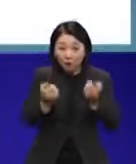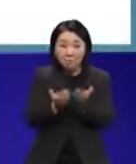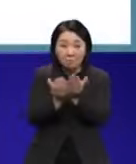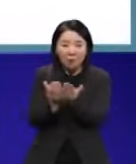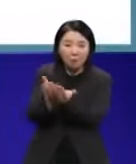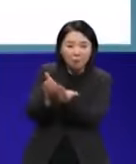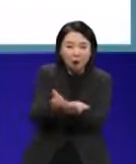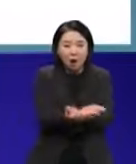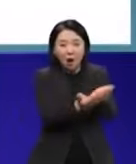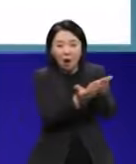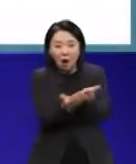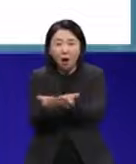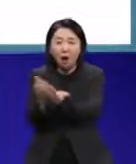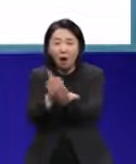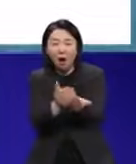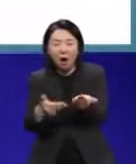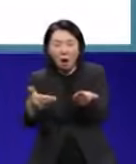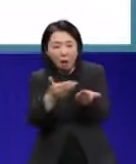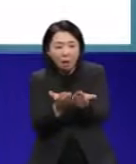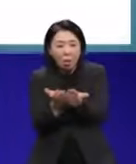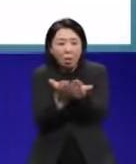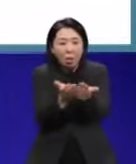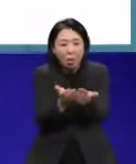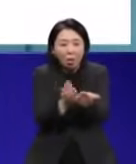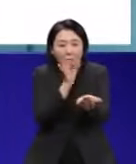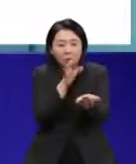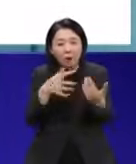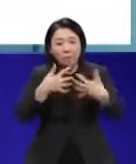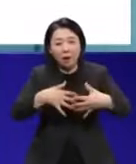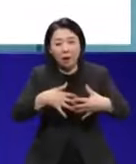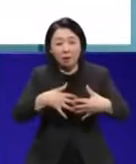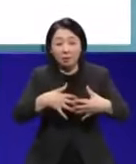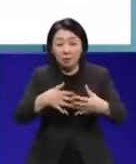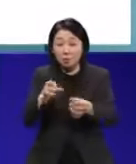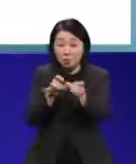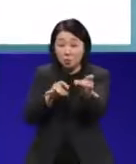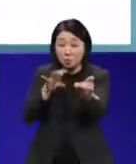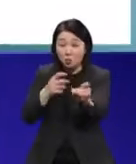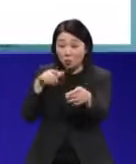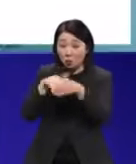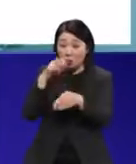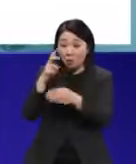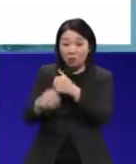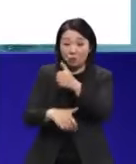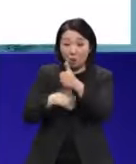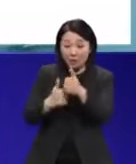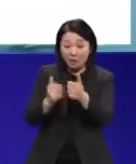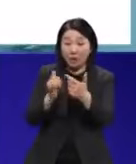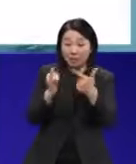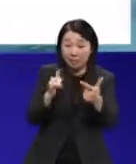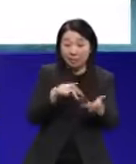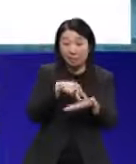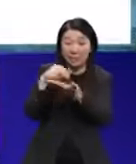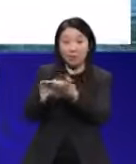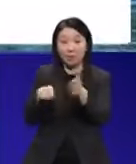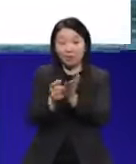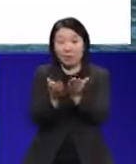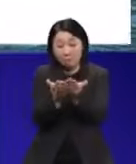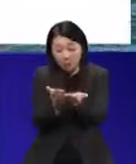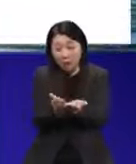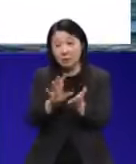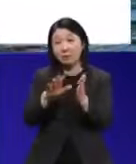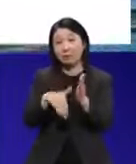떠다니던 부유물에 감겨 운행이 중단된 겁니다 통영 선관위가 유권자를 실어나르기 위해 준비한 배로